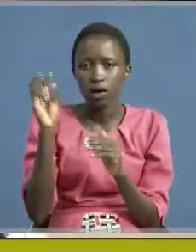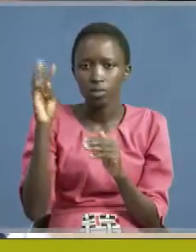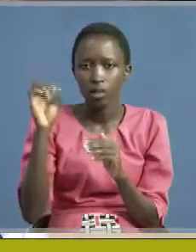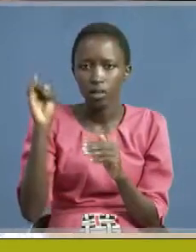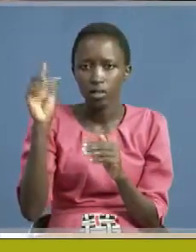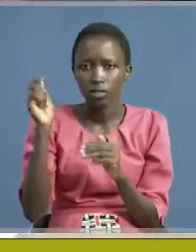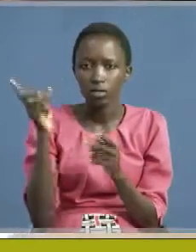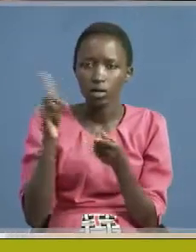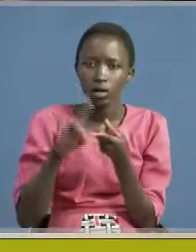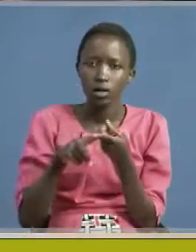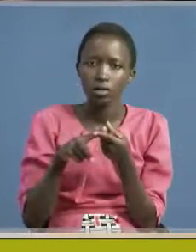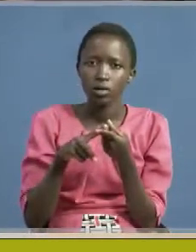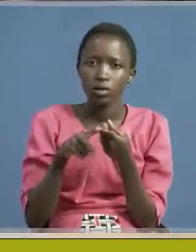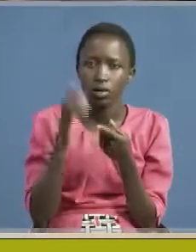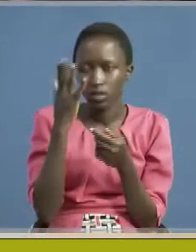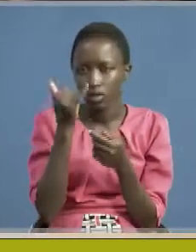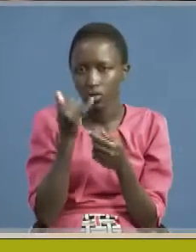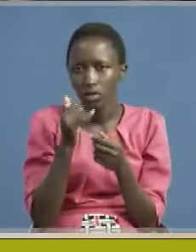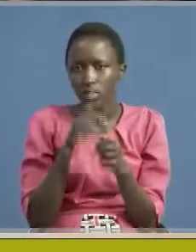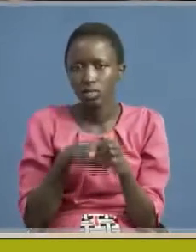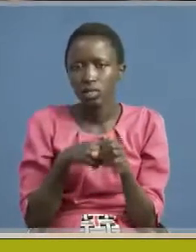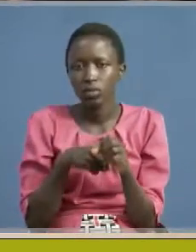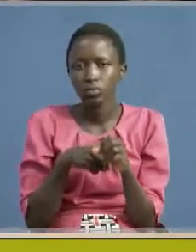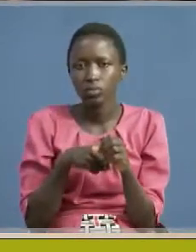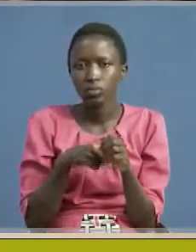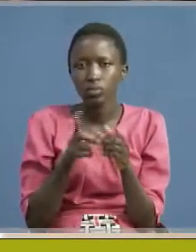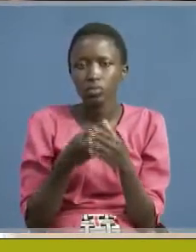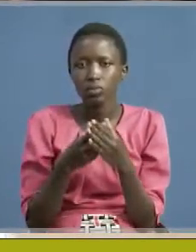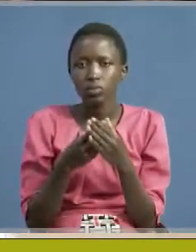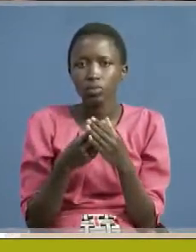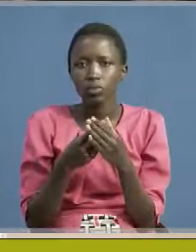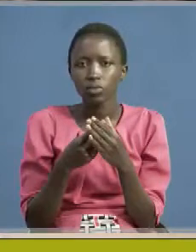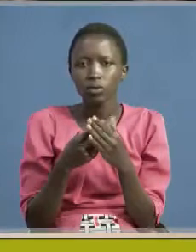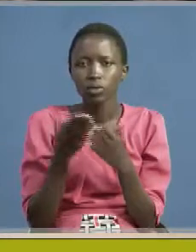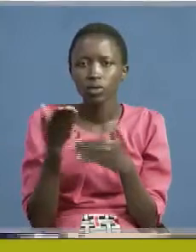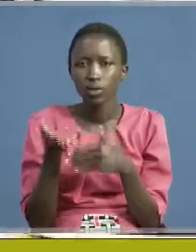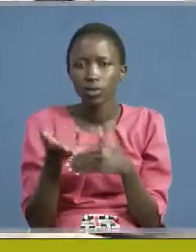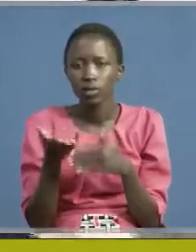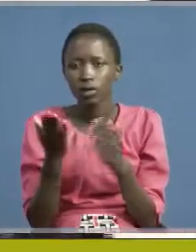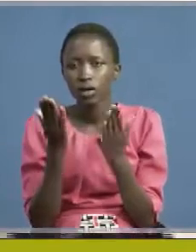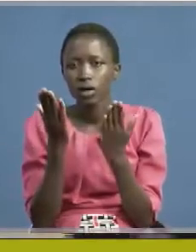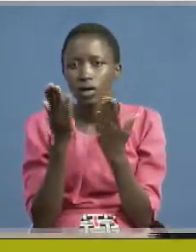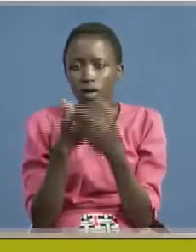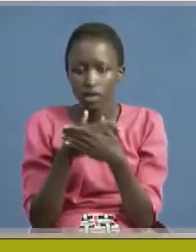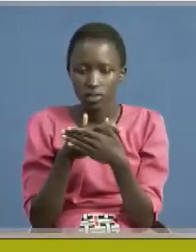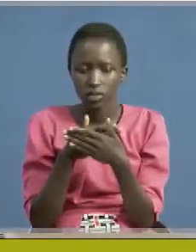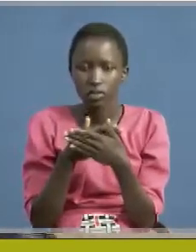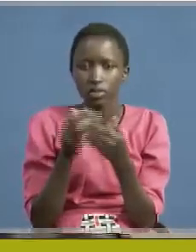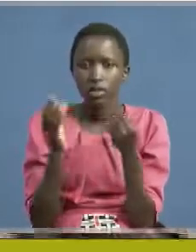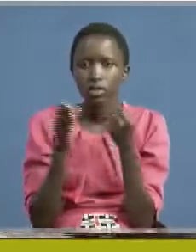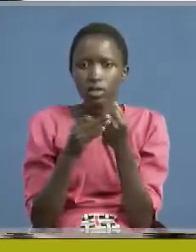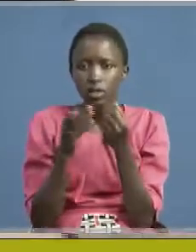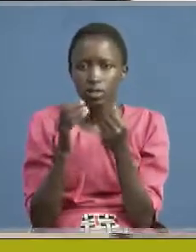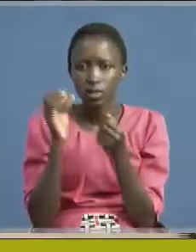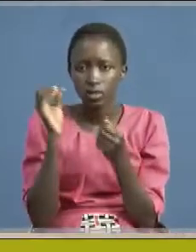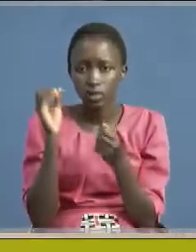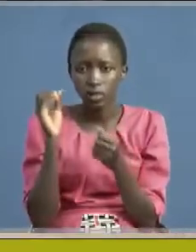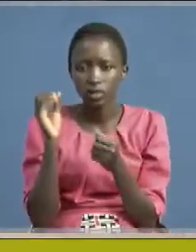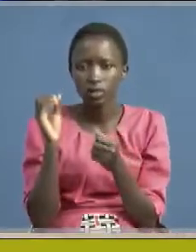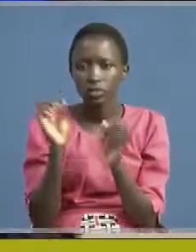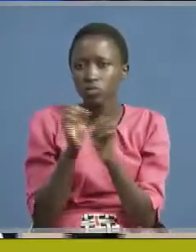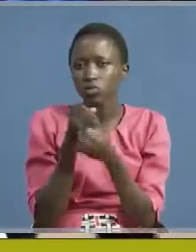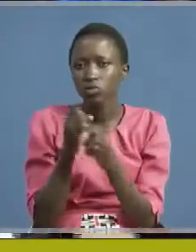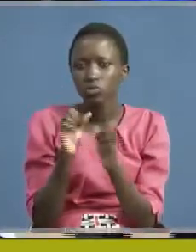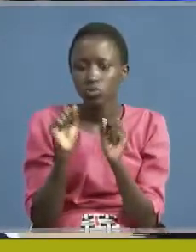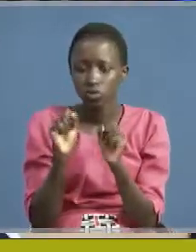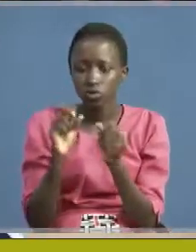watu ongeze kidogo juu sana sana, kama usiku ukienda eti mwanaume unachoka unaweza anguza gari. Zile ile tu makosa wanafanya